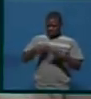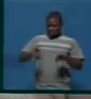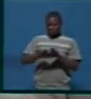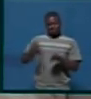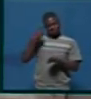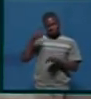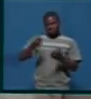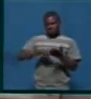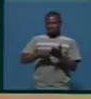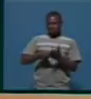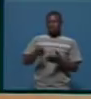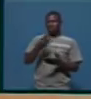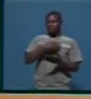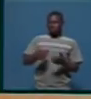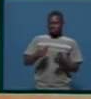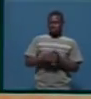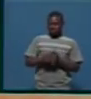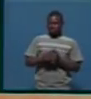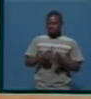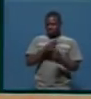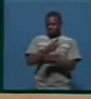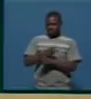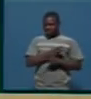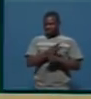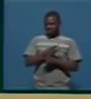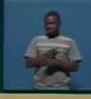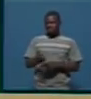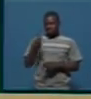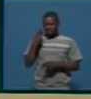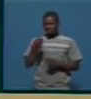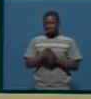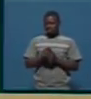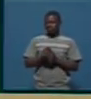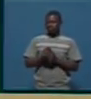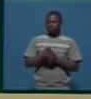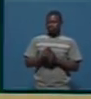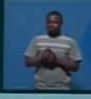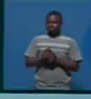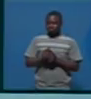lieux de culte, Abdoul Karim Sango s'est ensuite rendu au mausolée Gimbi Ouattara.